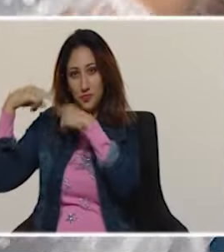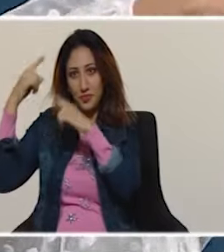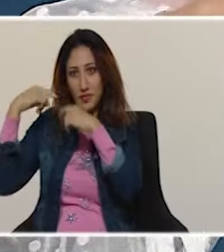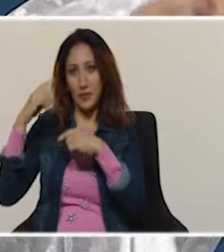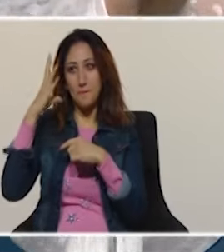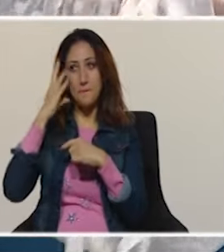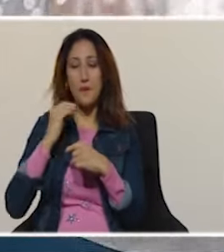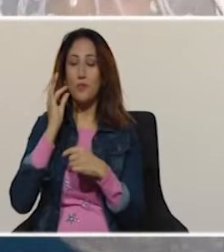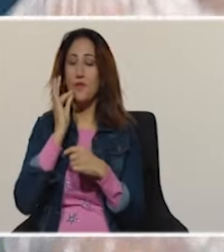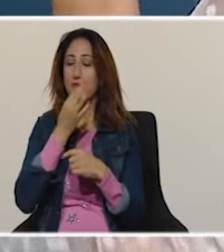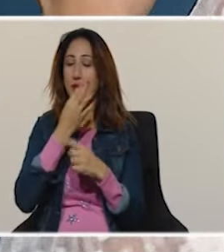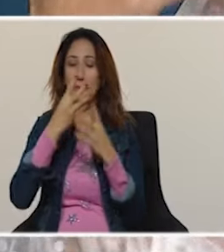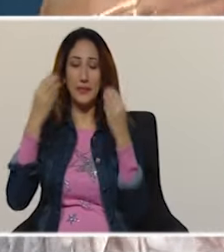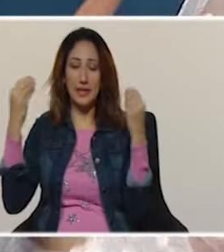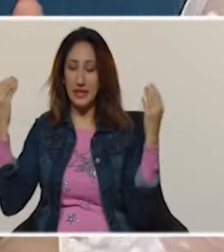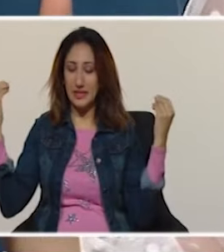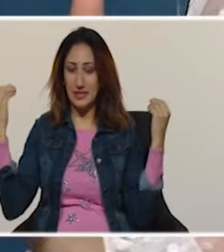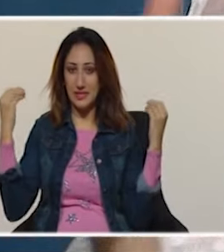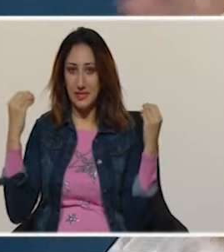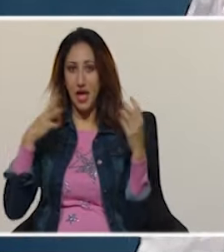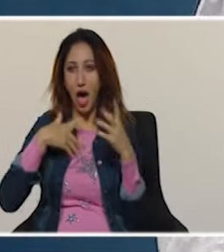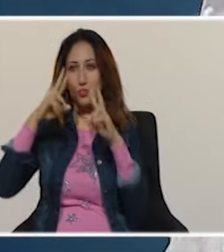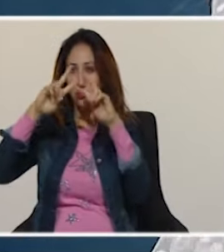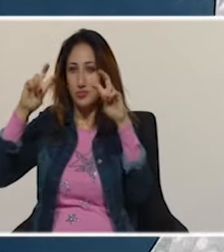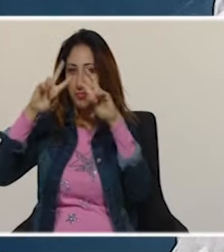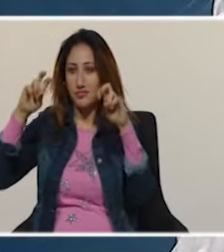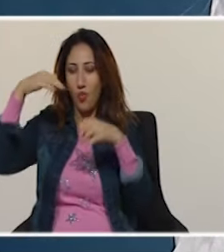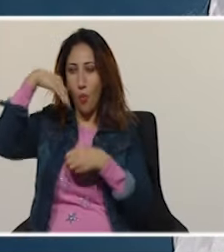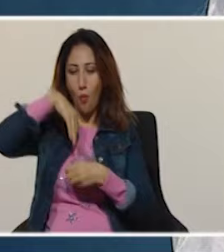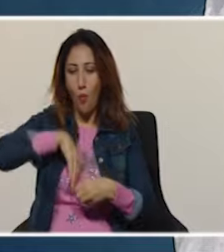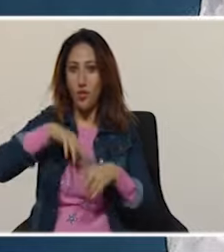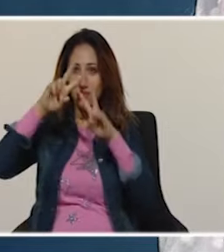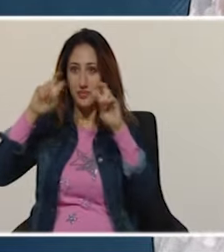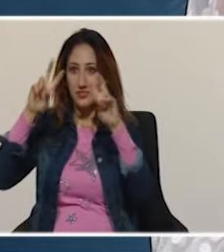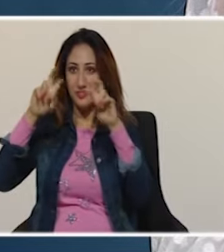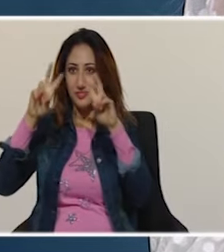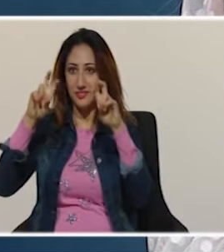أسعدتنا بالأفلام وأسعدتنا بكل هالتاريخ الحلو، ونعرف